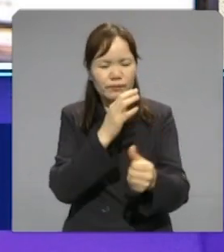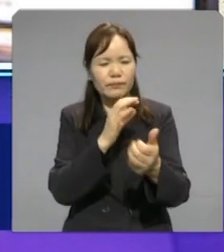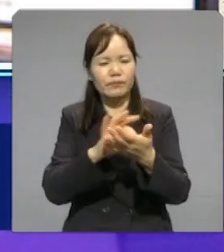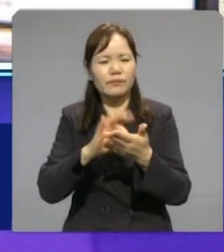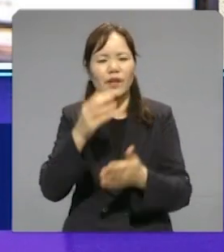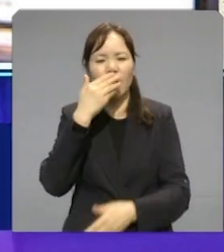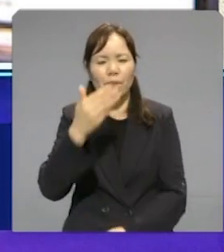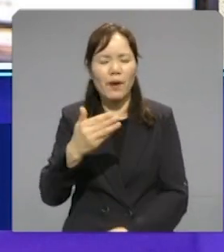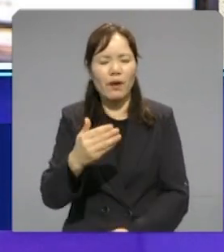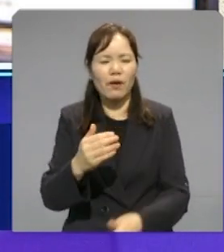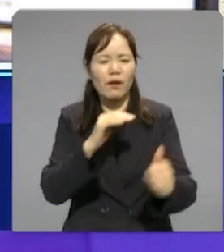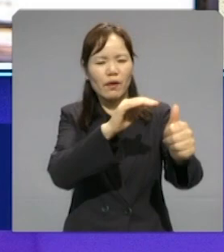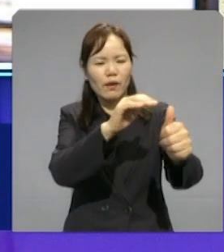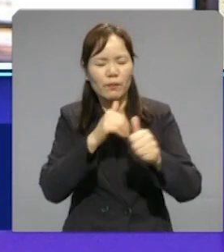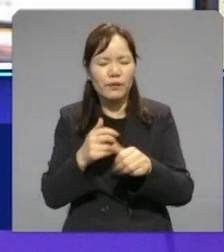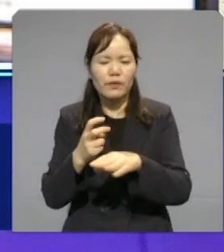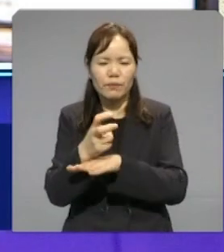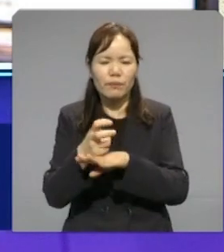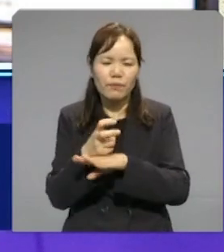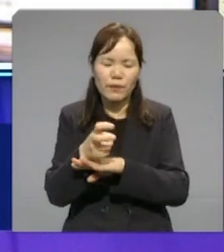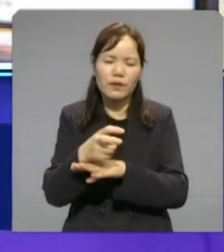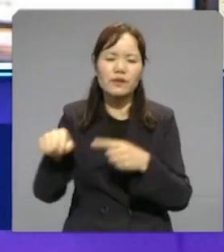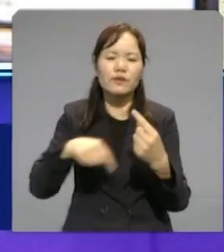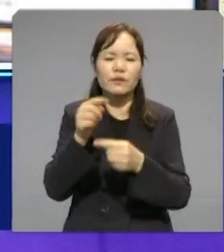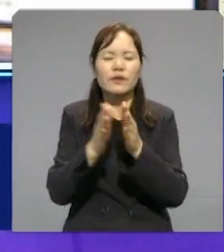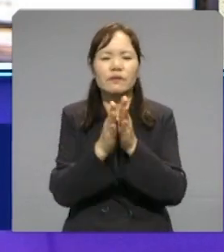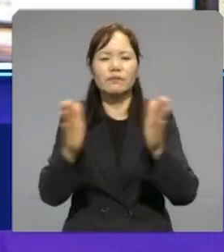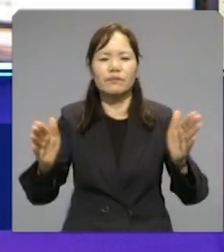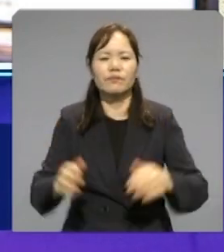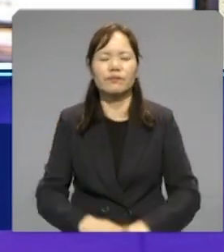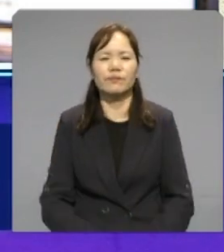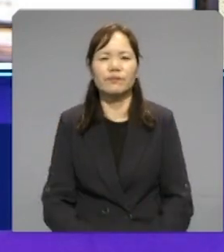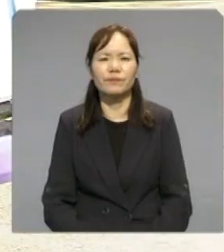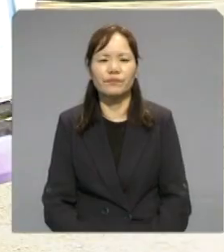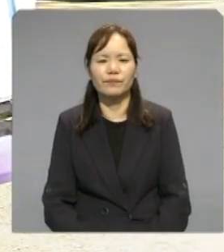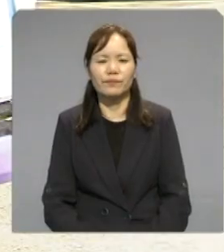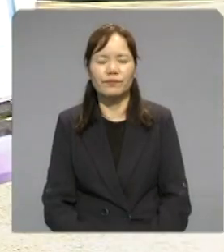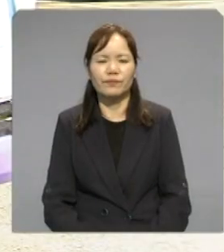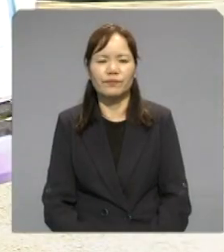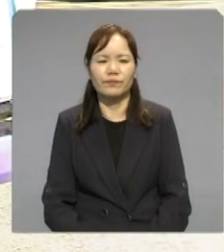광역 콜버스 운행을 시작합니다. 이정현 기자입니다.